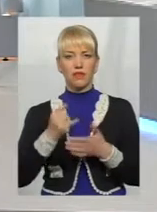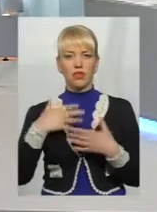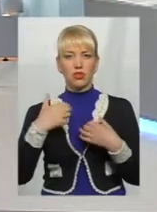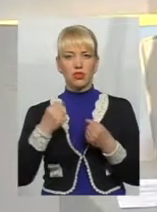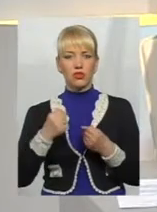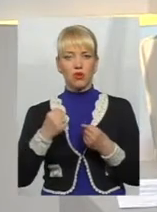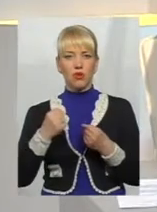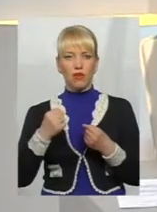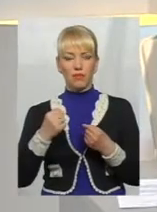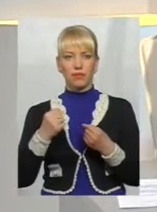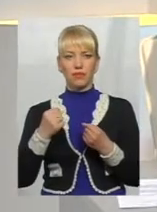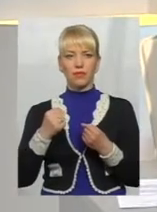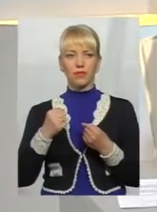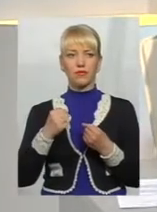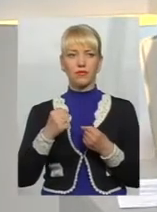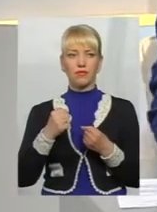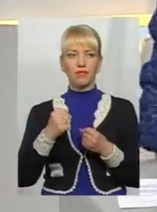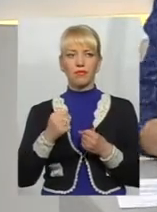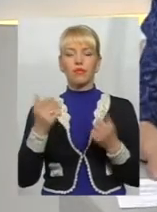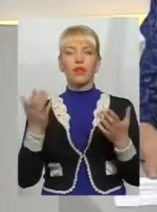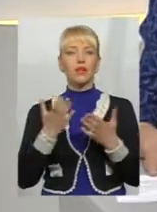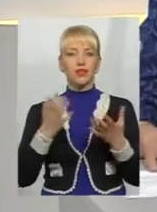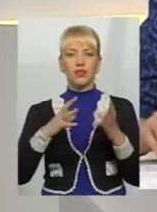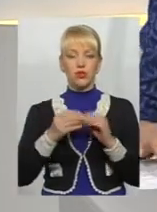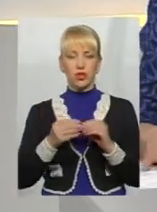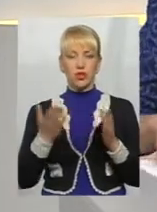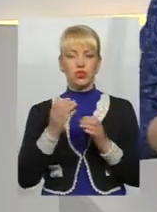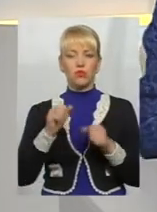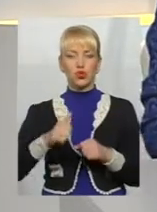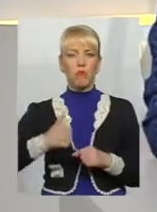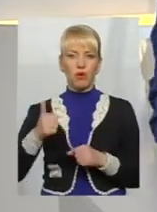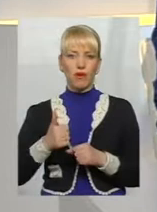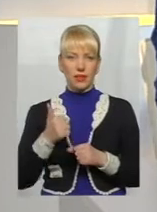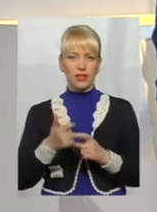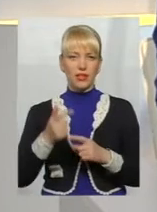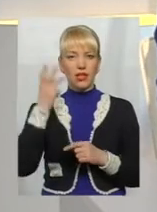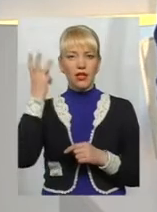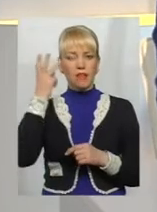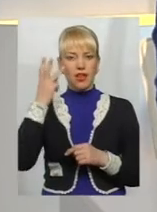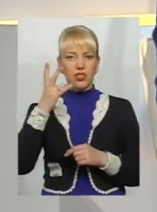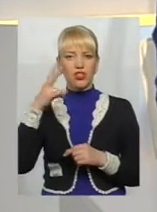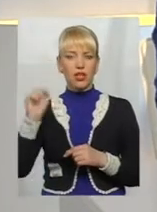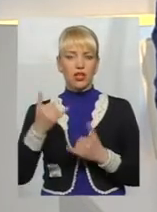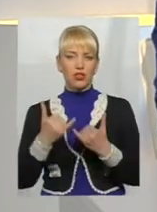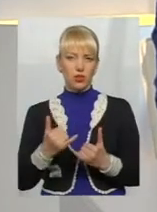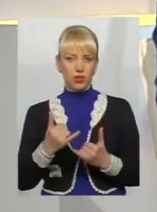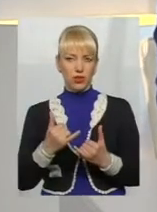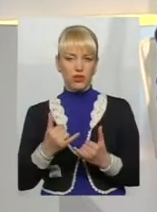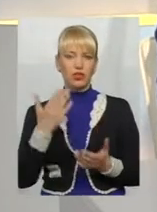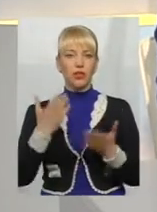здорова. А які результати, чим може похвалитися Хмельниччина на сьогодні, якщо ми говоримо